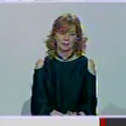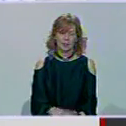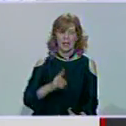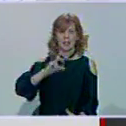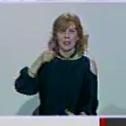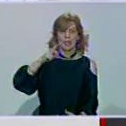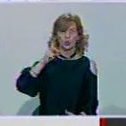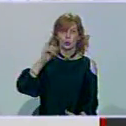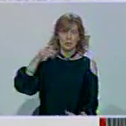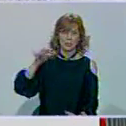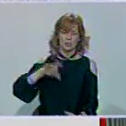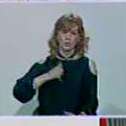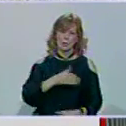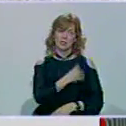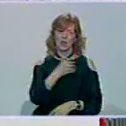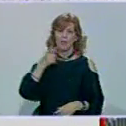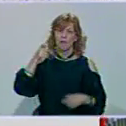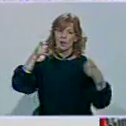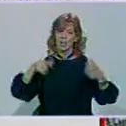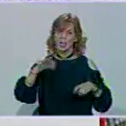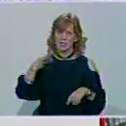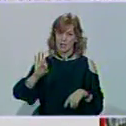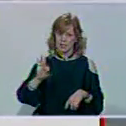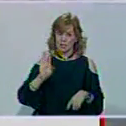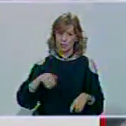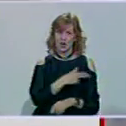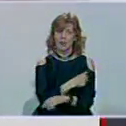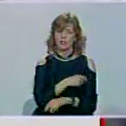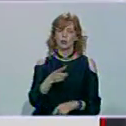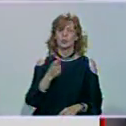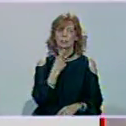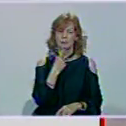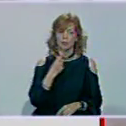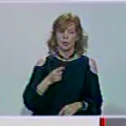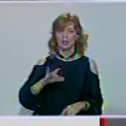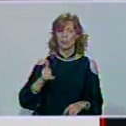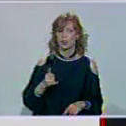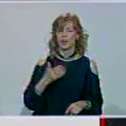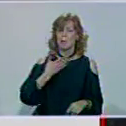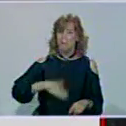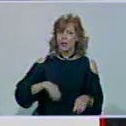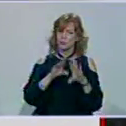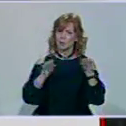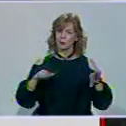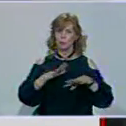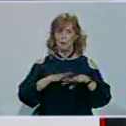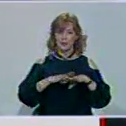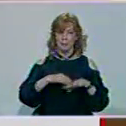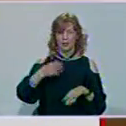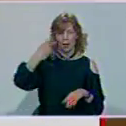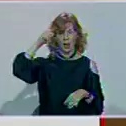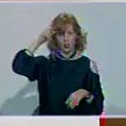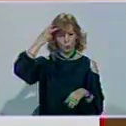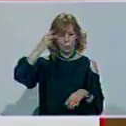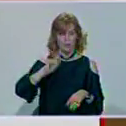Dan Dumitrescu învață în clasa a 10-a la Colegiul Național Alexandru Lahovari și aproape tot timpul liber îl dedică matematicii. Recunoaște că nu a luat o